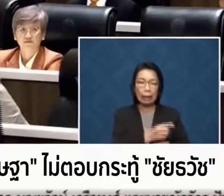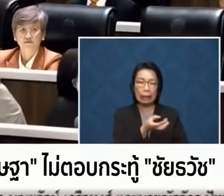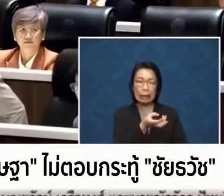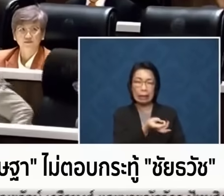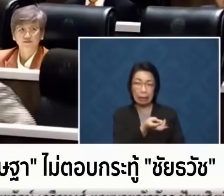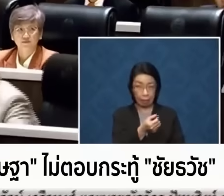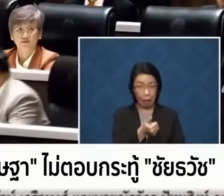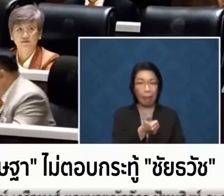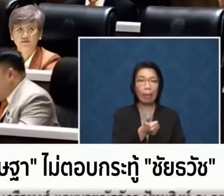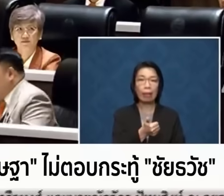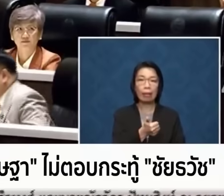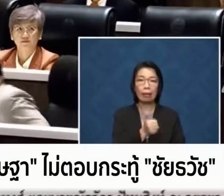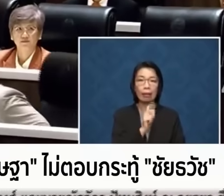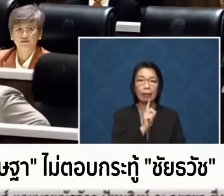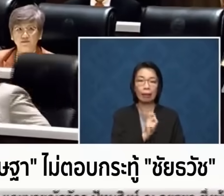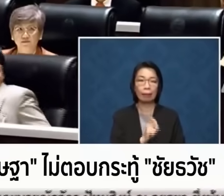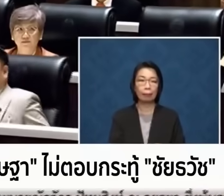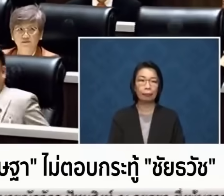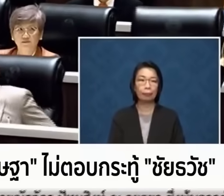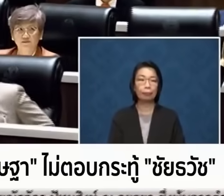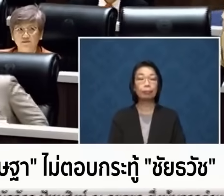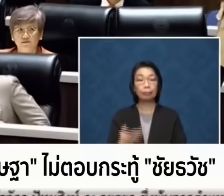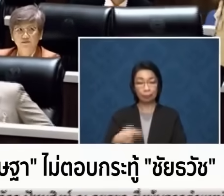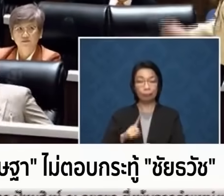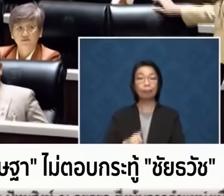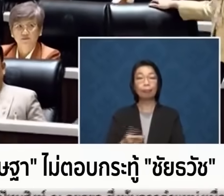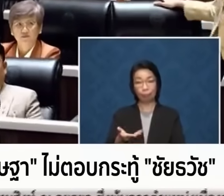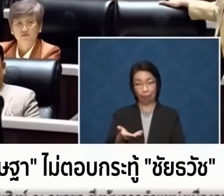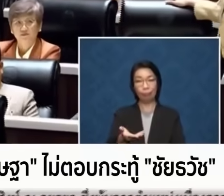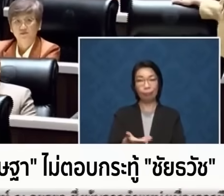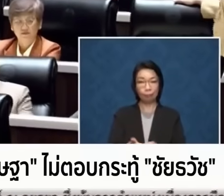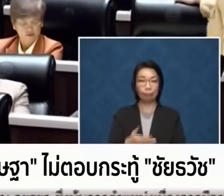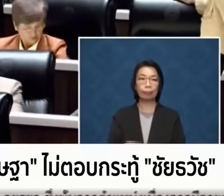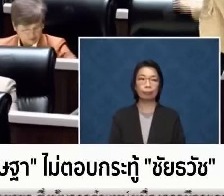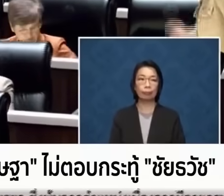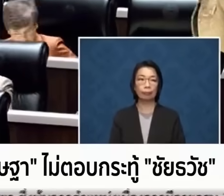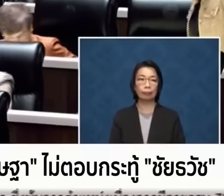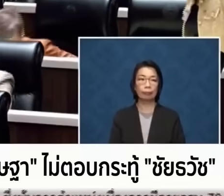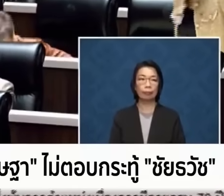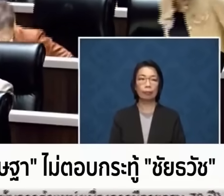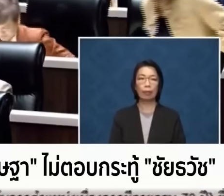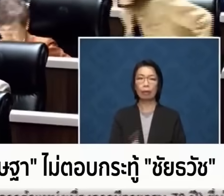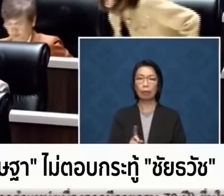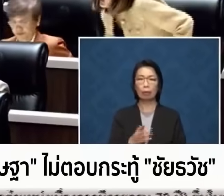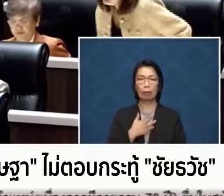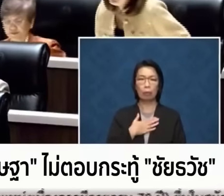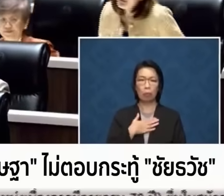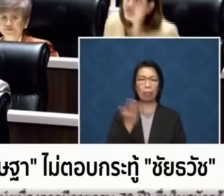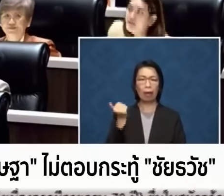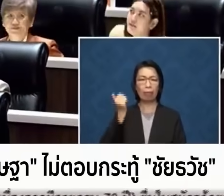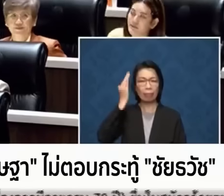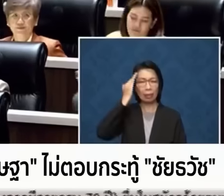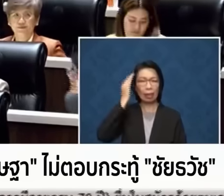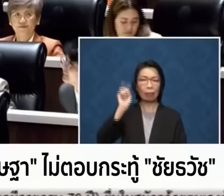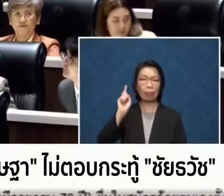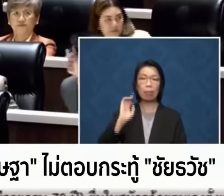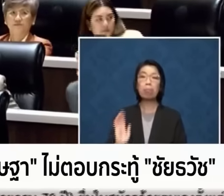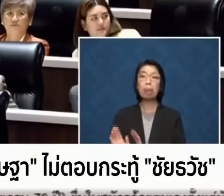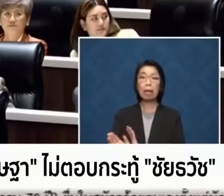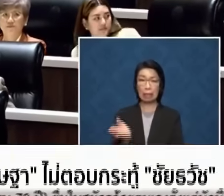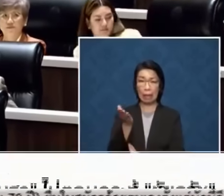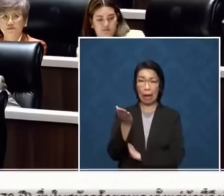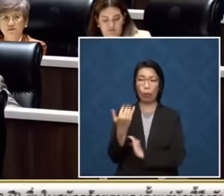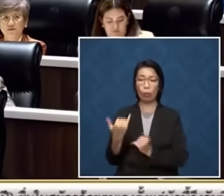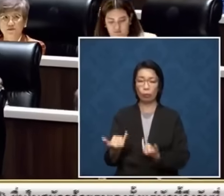ไม่รอนายกมาตอบกระทู้ตัวเองแล้วเพราะฉะนั้นเมื่อวานนี้ก็เลยตัดสินใจไม่ขอตั้งกระทู้ถามสดนายกนะครับจาก